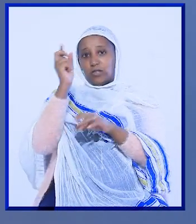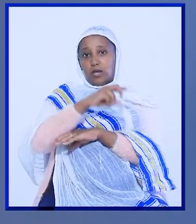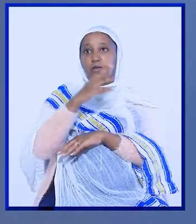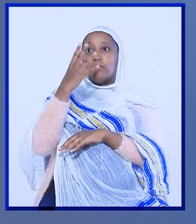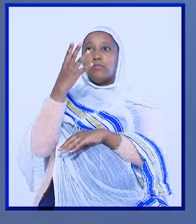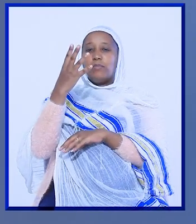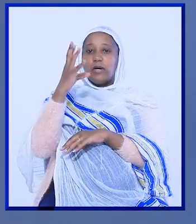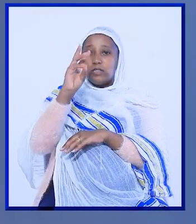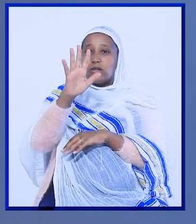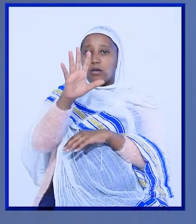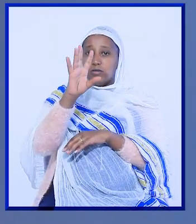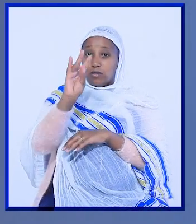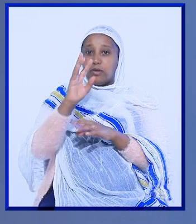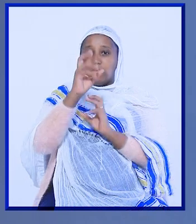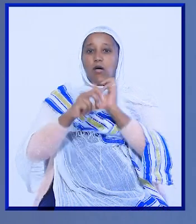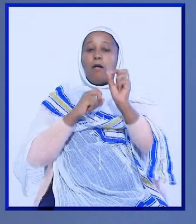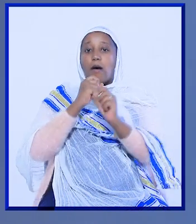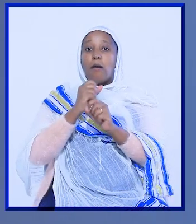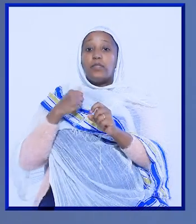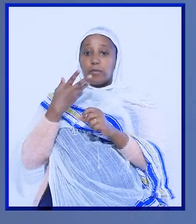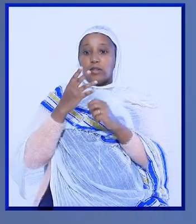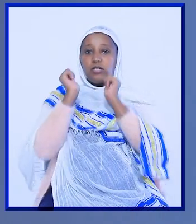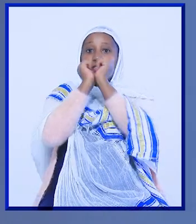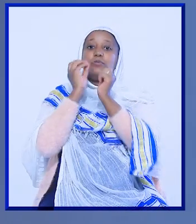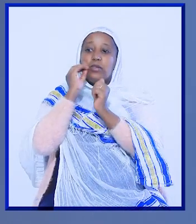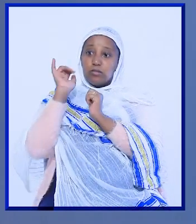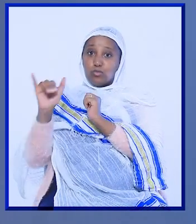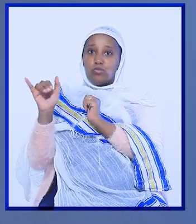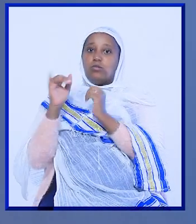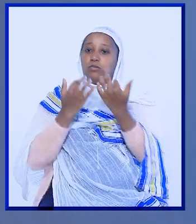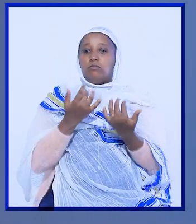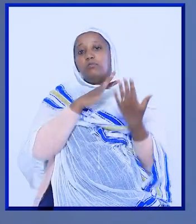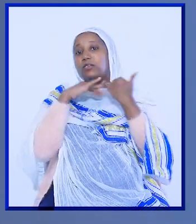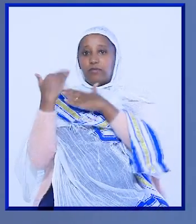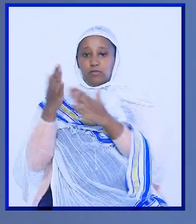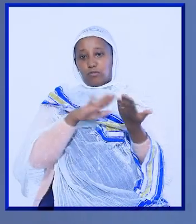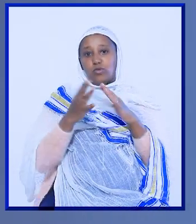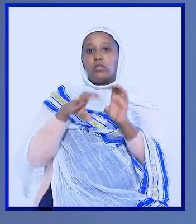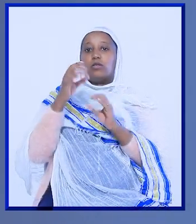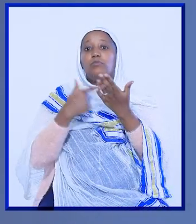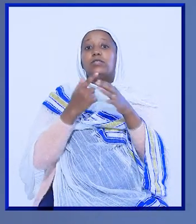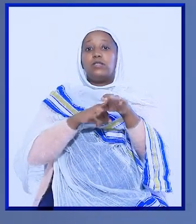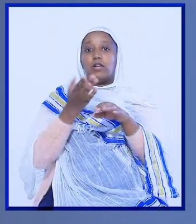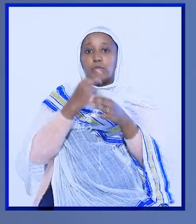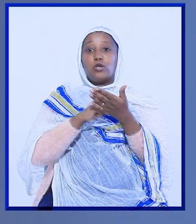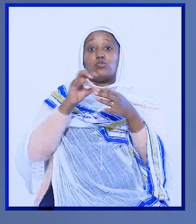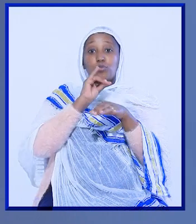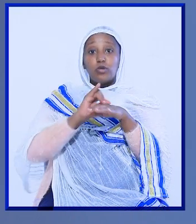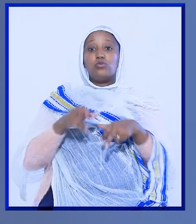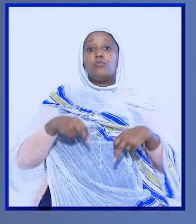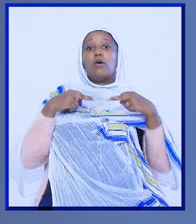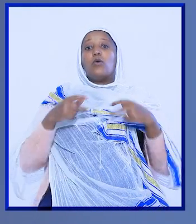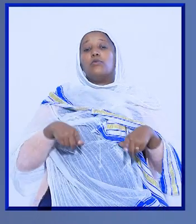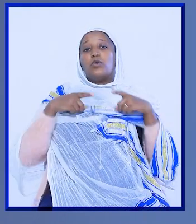ቀን በ67 ዓመተ ምህረት እስር ቤት ውስጥ እንዳለ በሰይፍ ተቀልቶ እንዲሞት ተደርጓል። በዚህ ጊዜ ነበረ